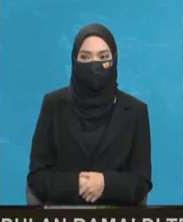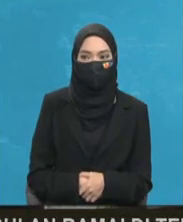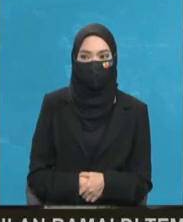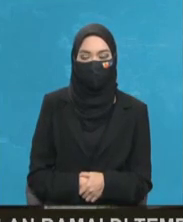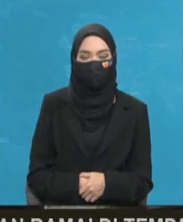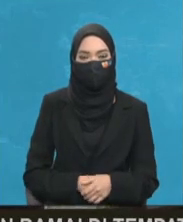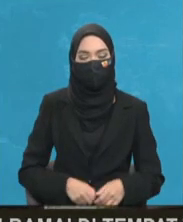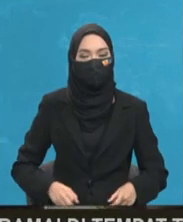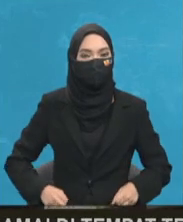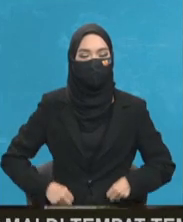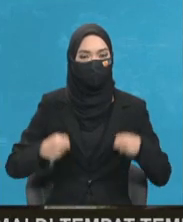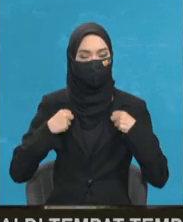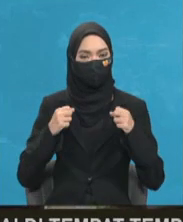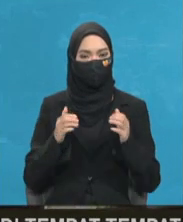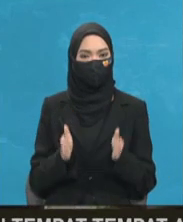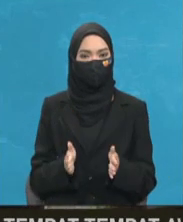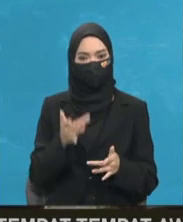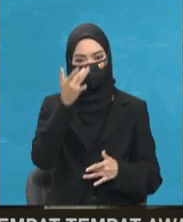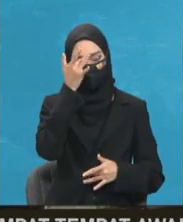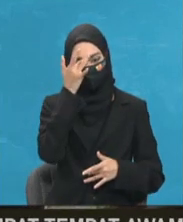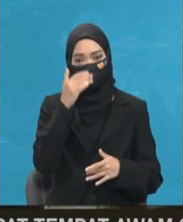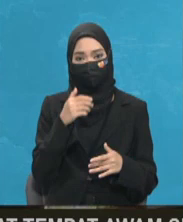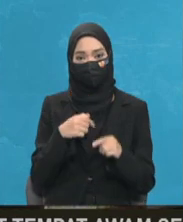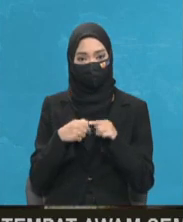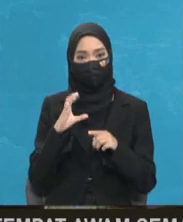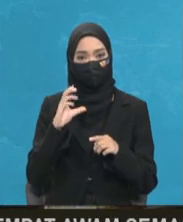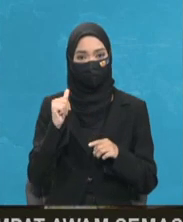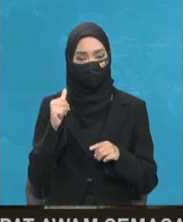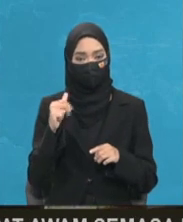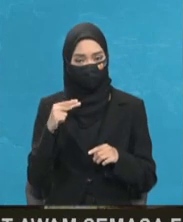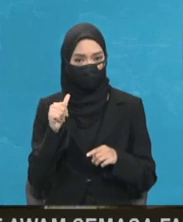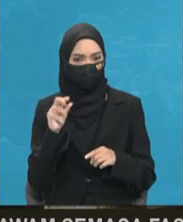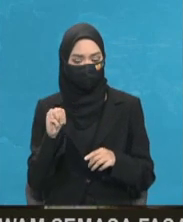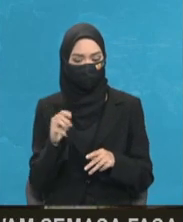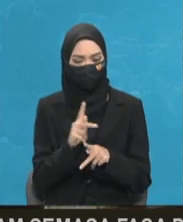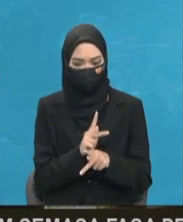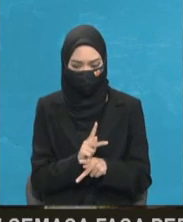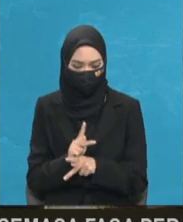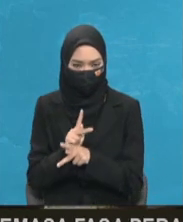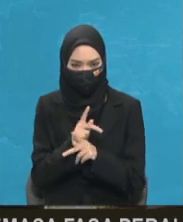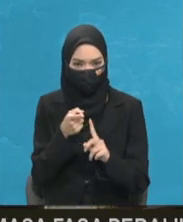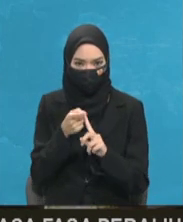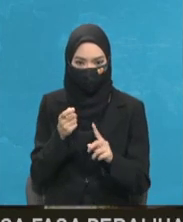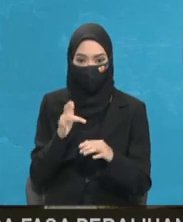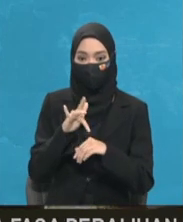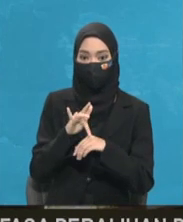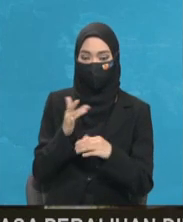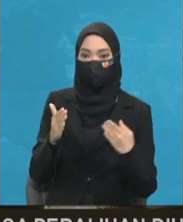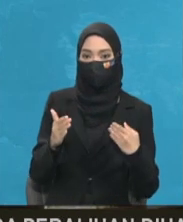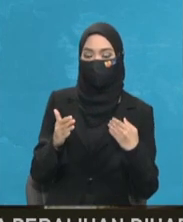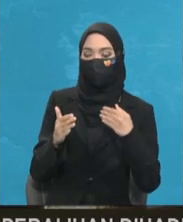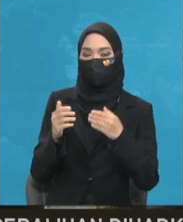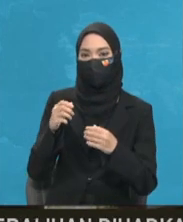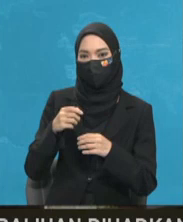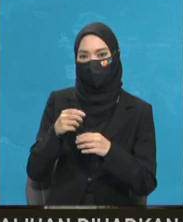Hai kesehatan para pesakit di dalam cam ini dipantau dari awal ketibaan mereka sehingga dec 11 Giant daripada